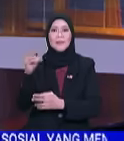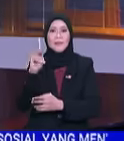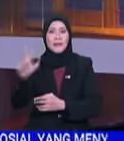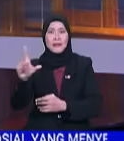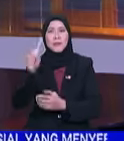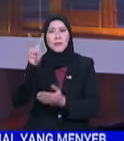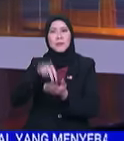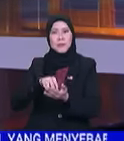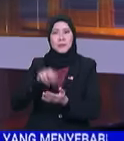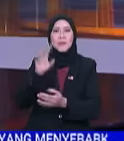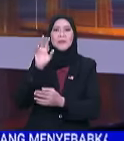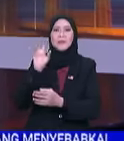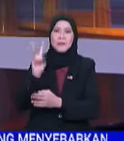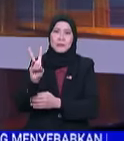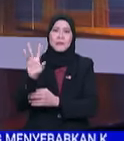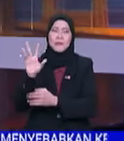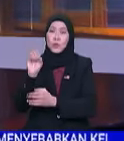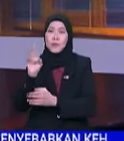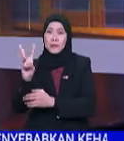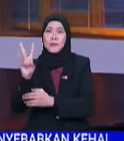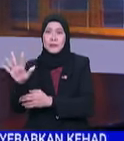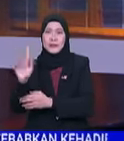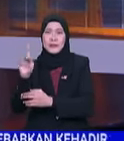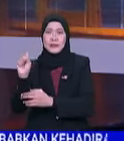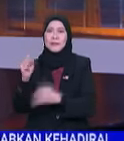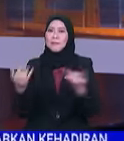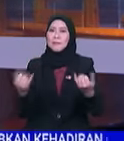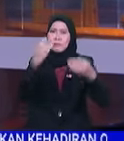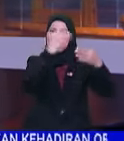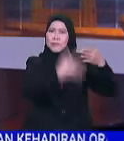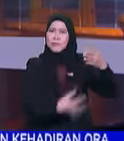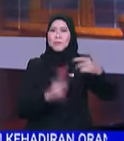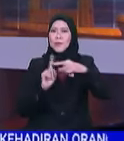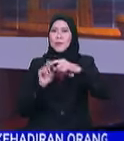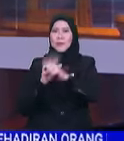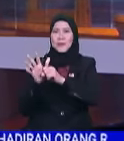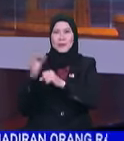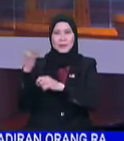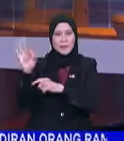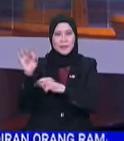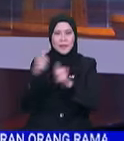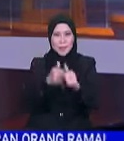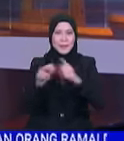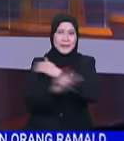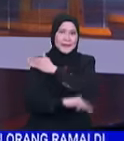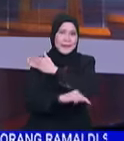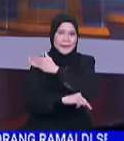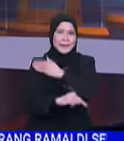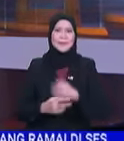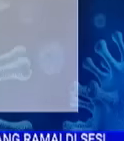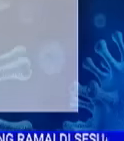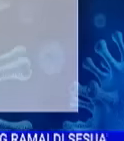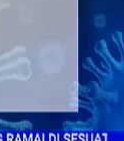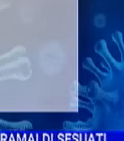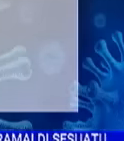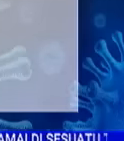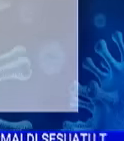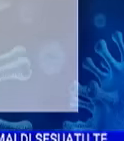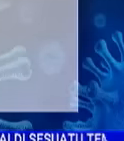Lumpur 2,065 kes. Kita ikuti data harian kes positif COVID-19 mengikut negeri.